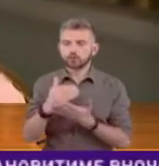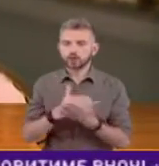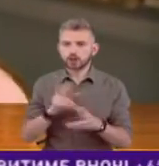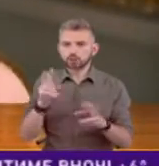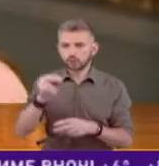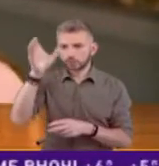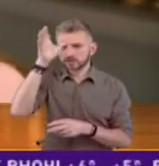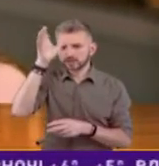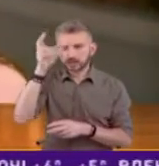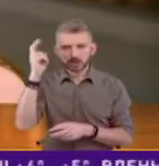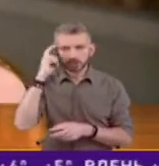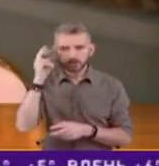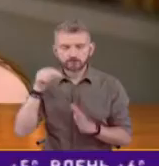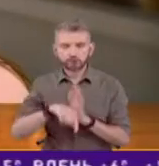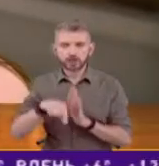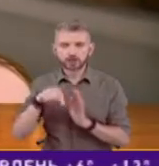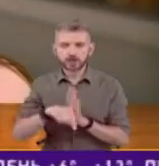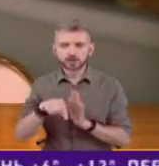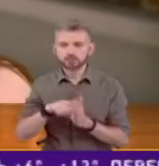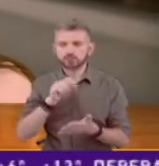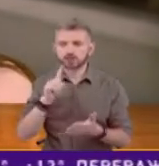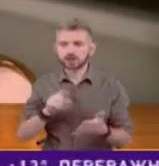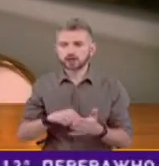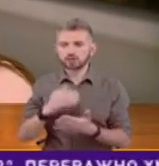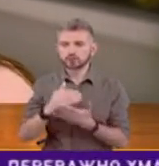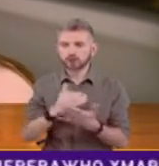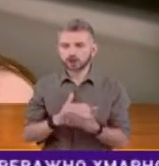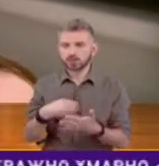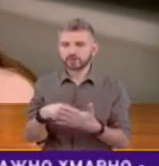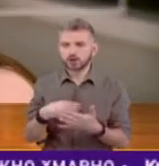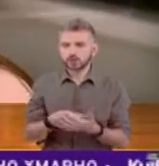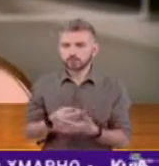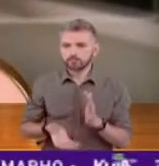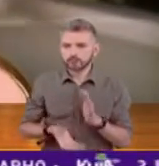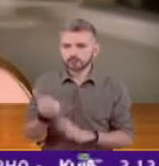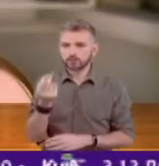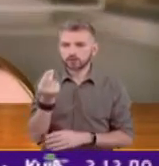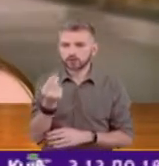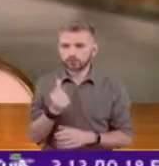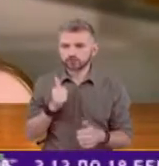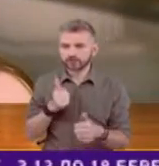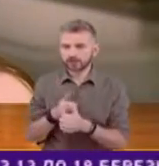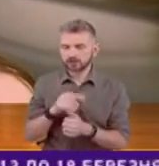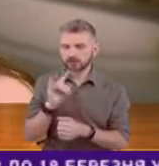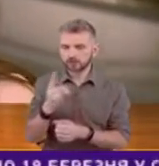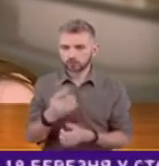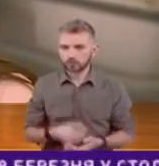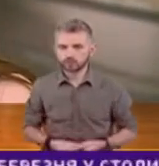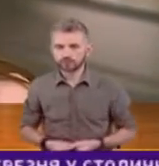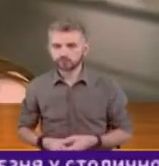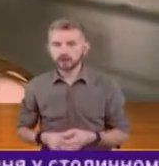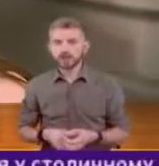«Освіта Києва» саме в контексті питання програми фінансової підтримки «Гроші за дитиною».